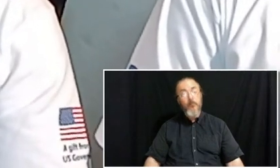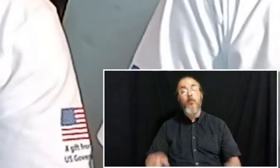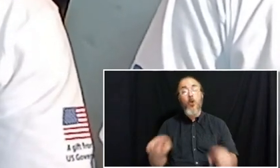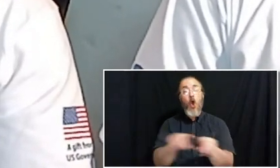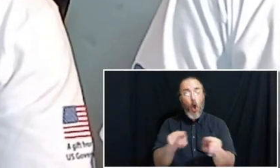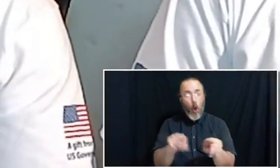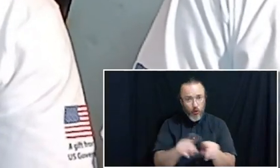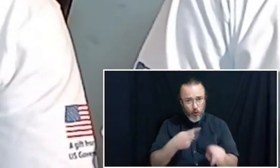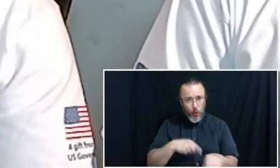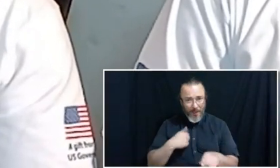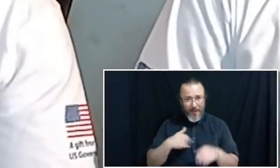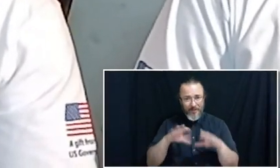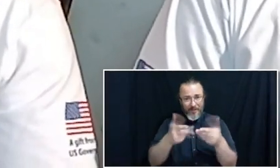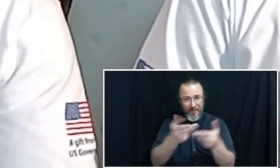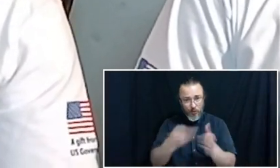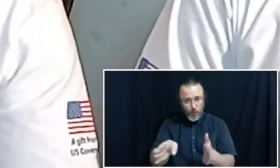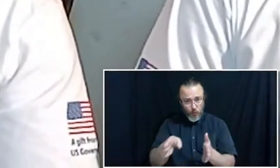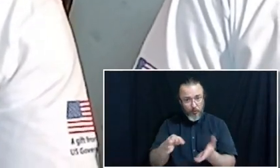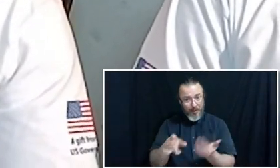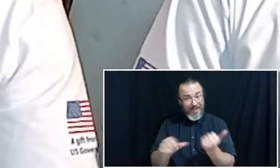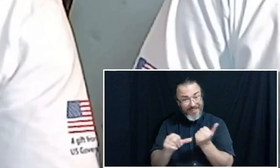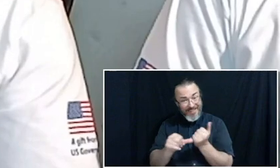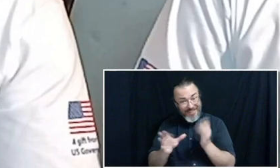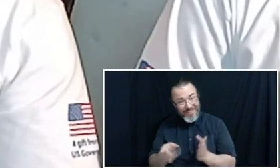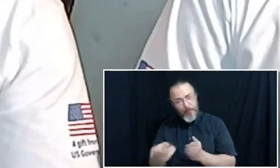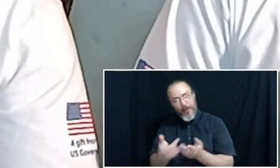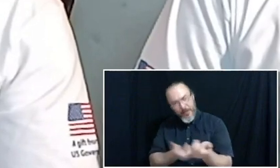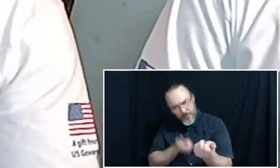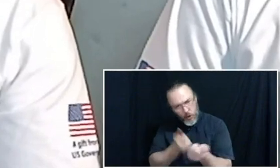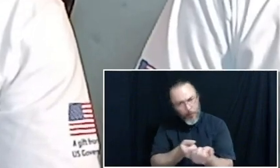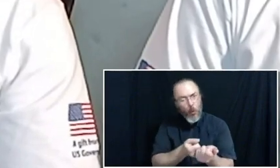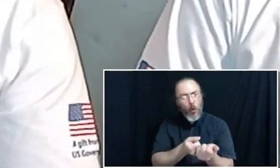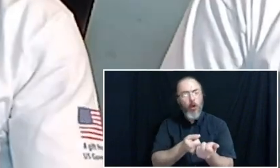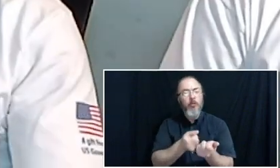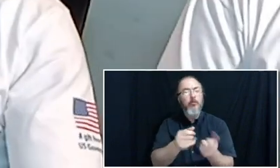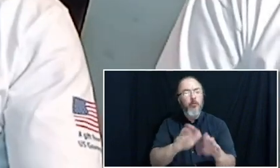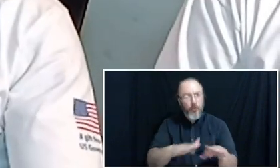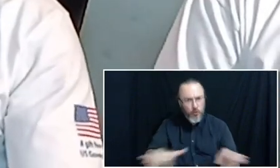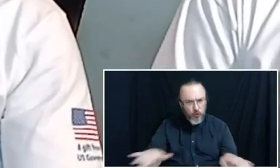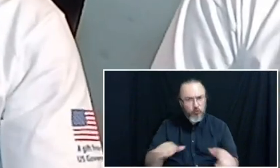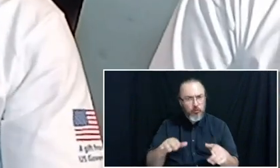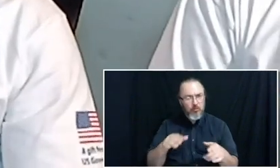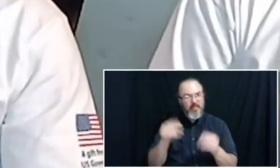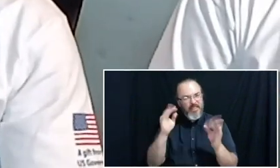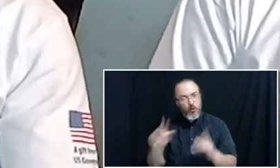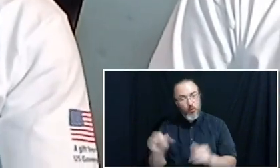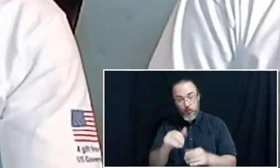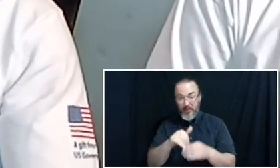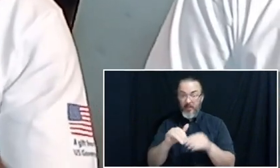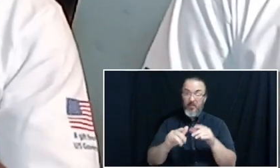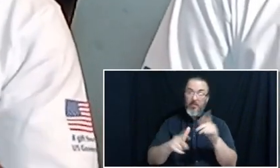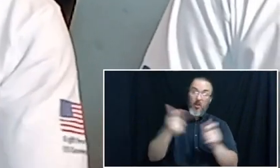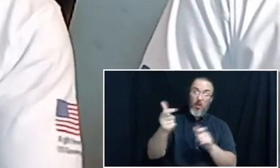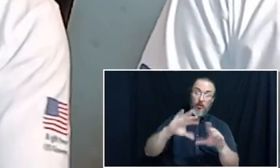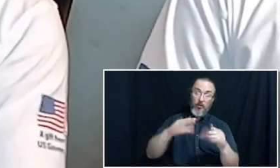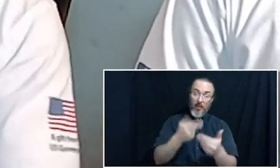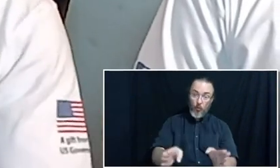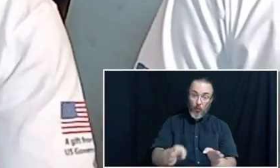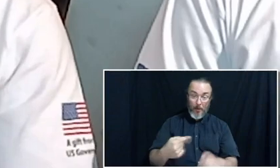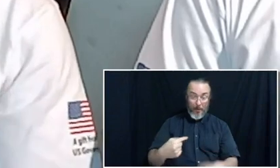Nous avons également des assistants dans les salles de classe qui soutiennent nos enfants et nous avons aussi des enseignants dans les salles de classe plus grandes.